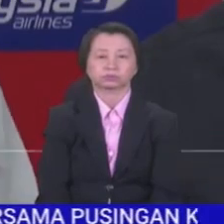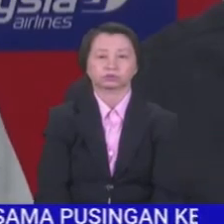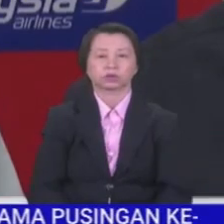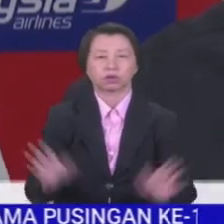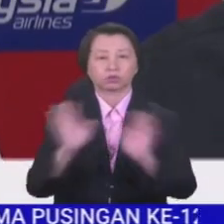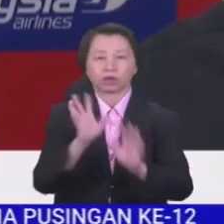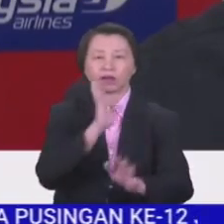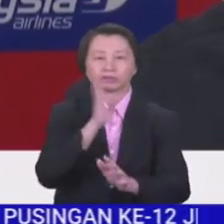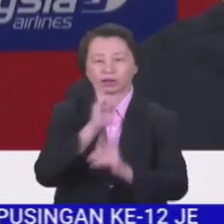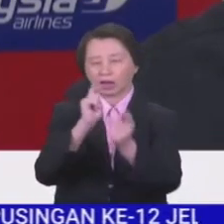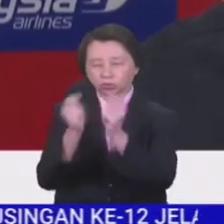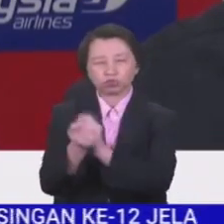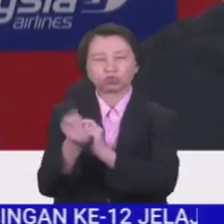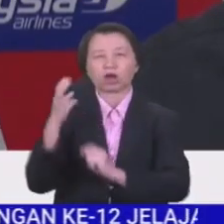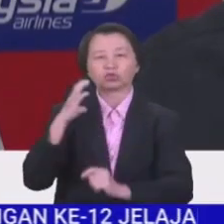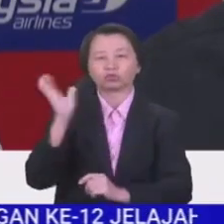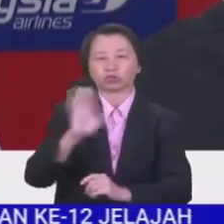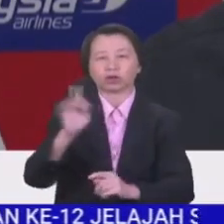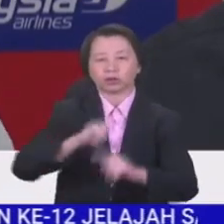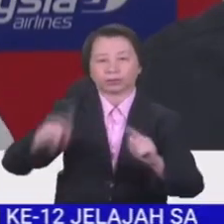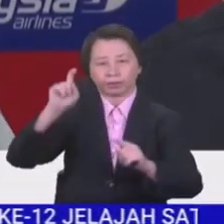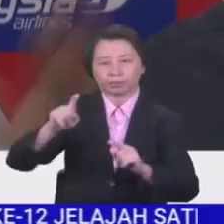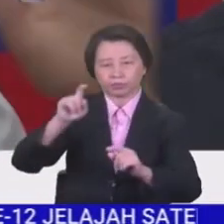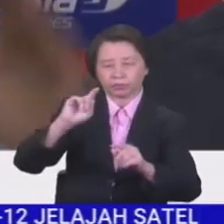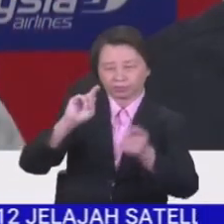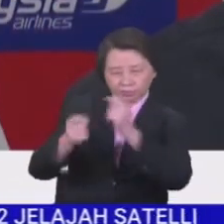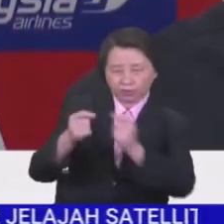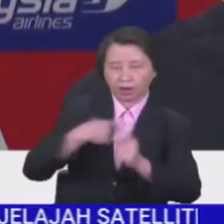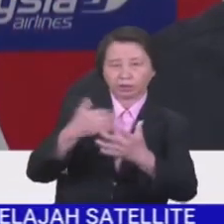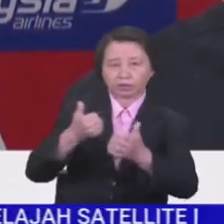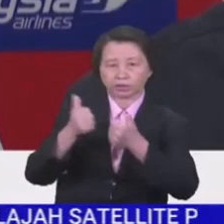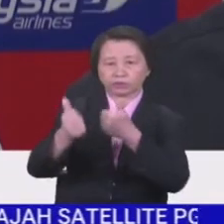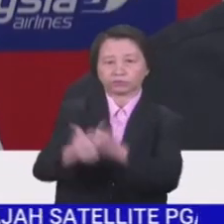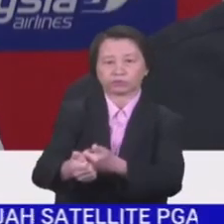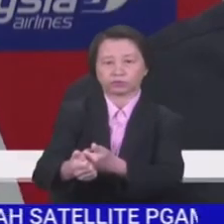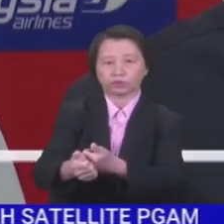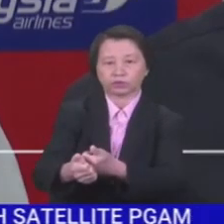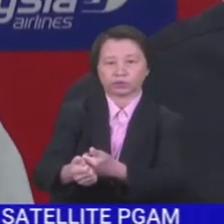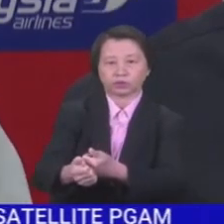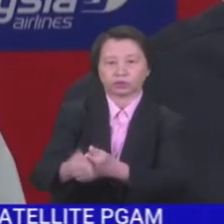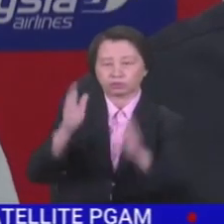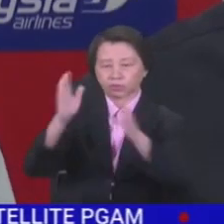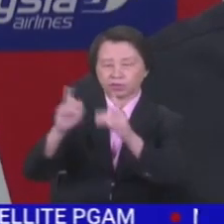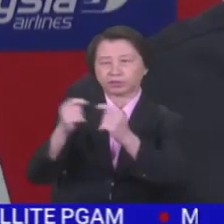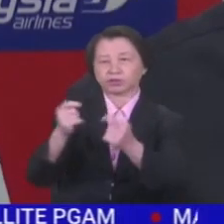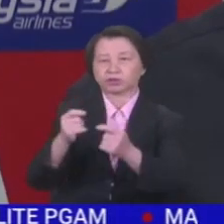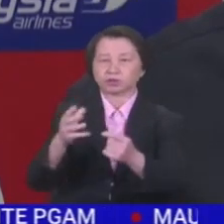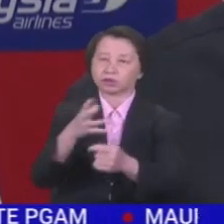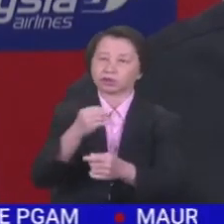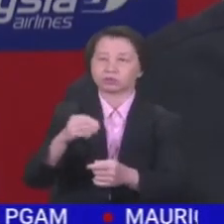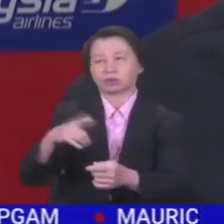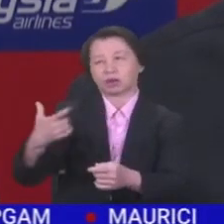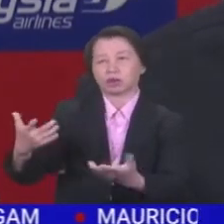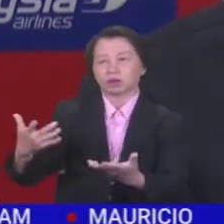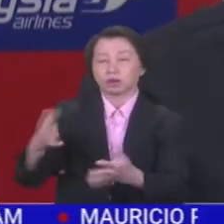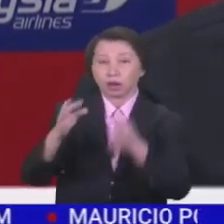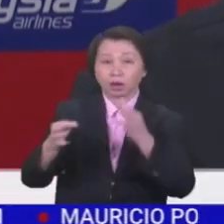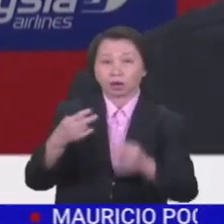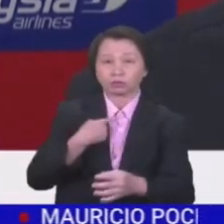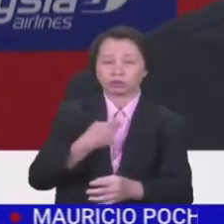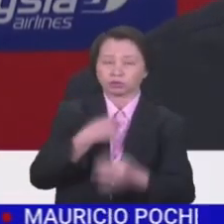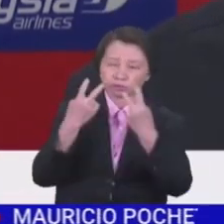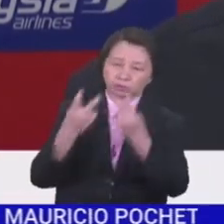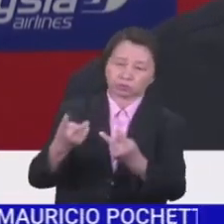Bukan nak kata tukar kot, tapi saya want to change something. I want to follow like this national team and something. Kerana kalau kita